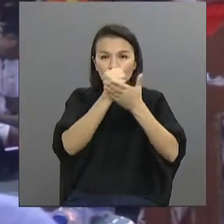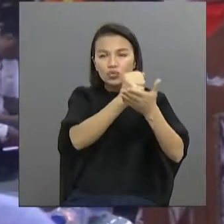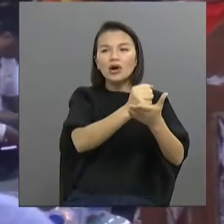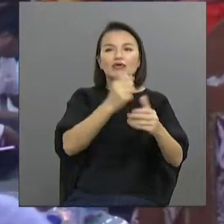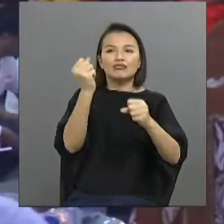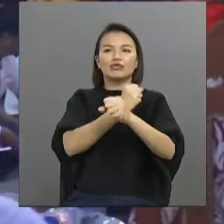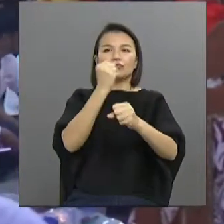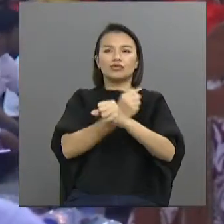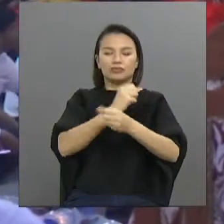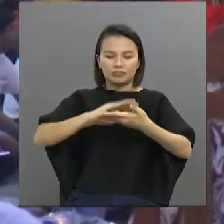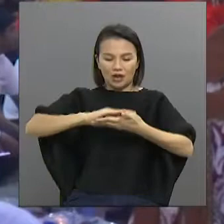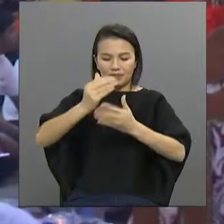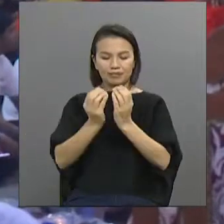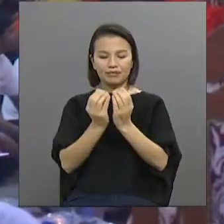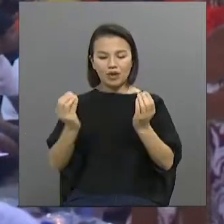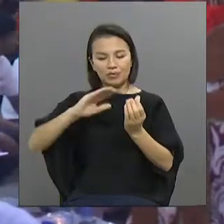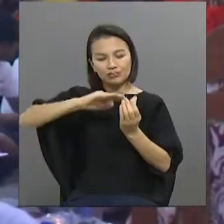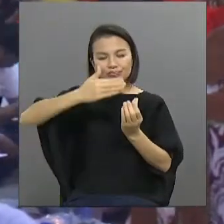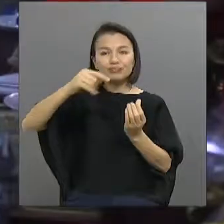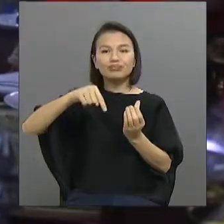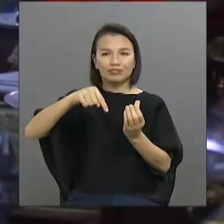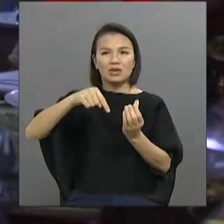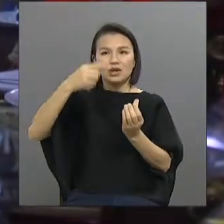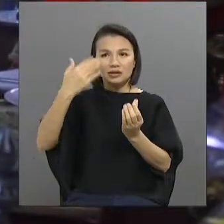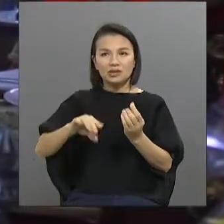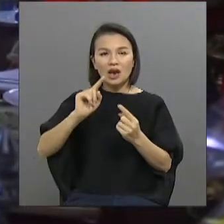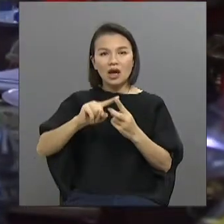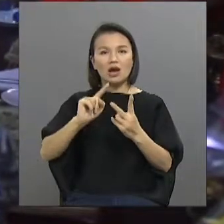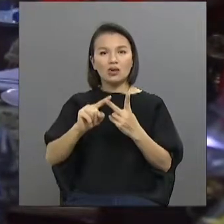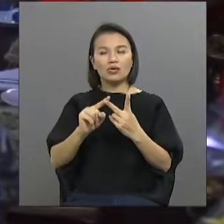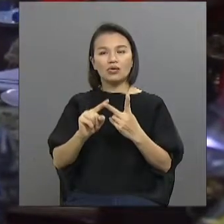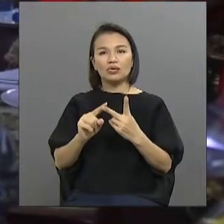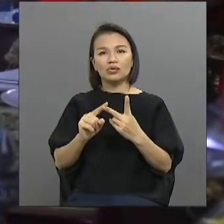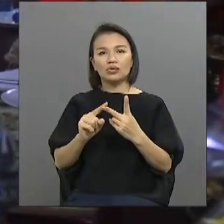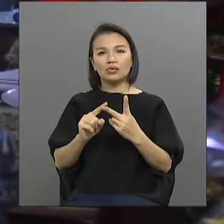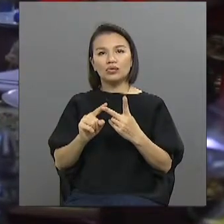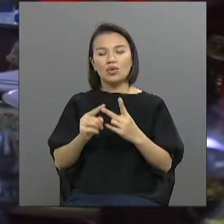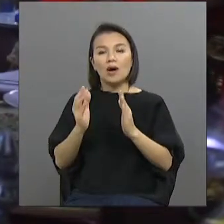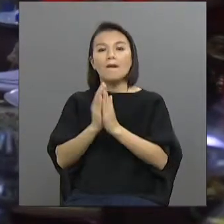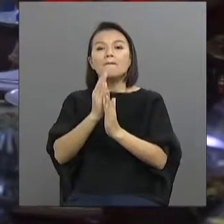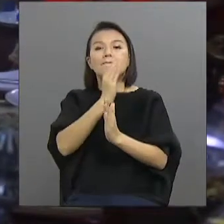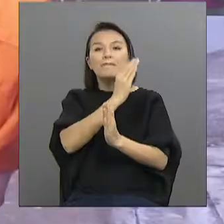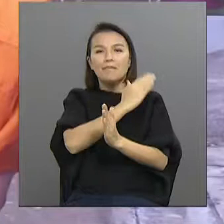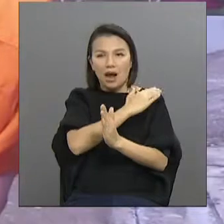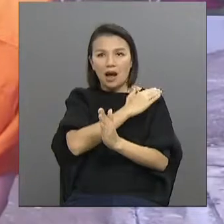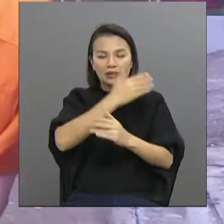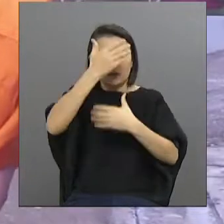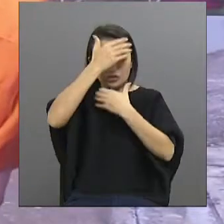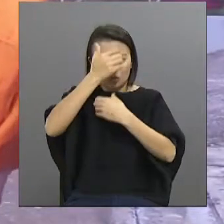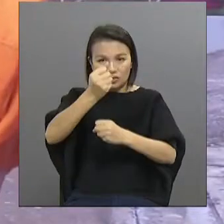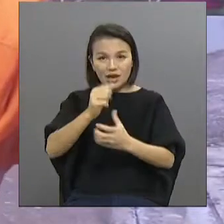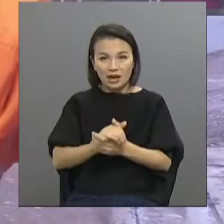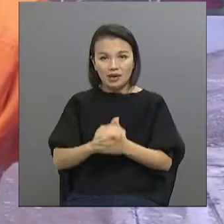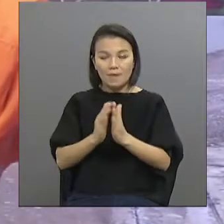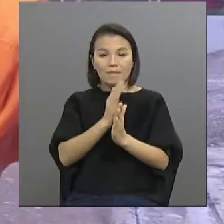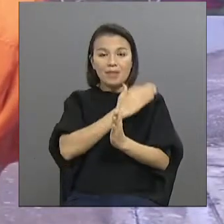างแล้วก็นอกจากนี้เราก็ได้ส่งพระนักเทศที่มีความสนใจในการเทศ